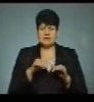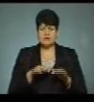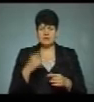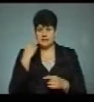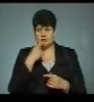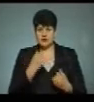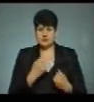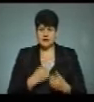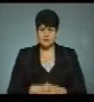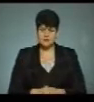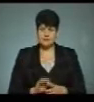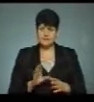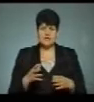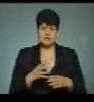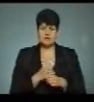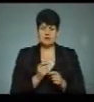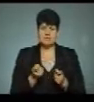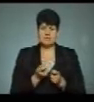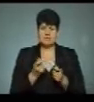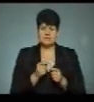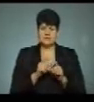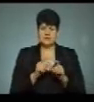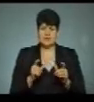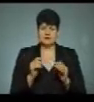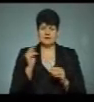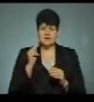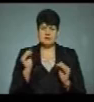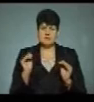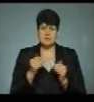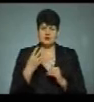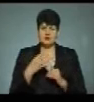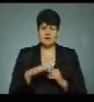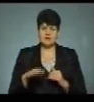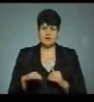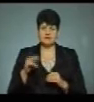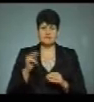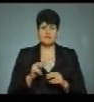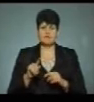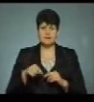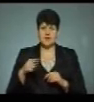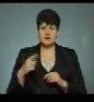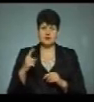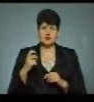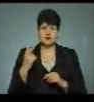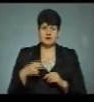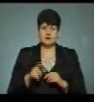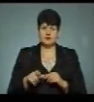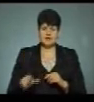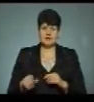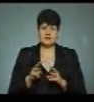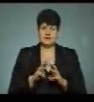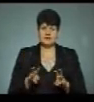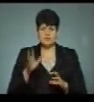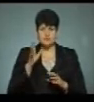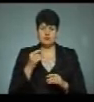Не скорочувати малокомплектні школи, де навчається менше 40 дітей, вимагали 120 осіб під Міністерством освіти. В одній з таких шкіл